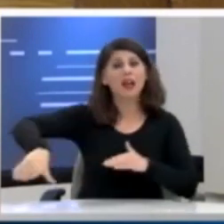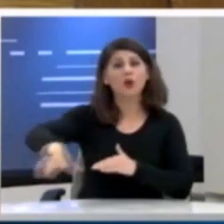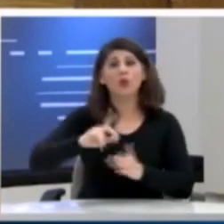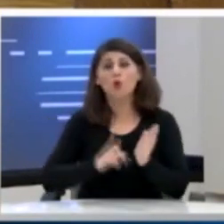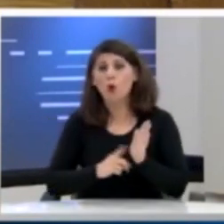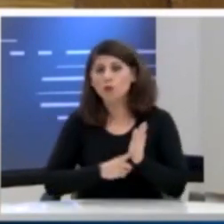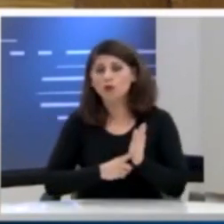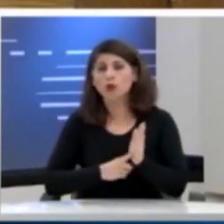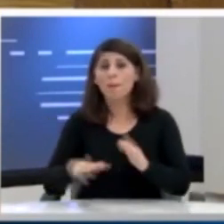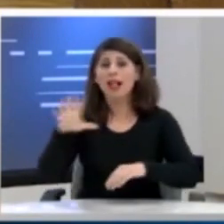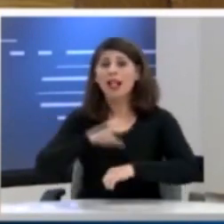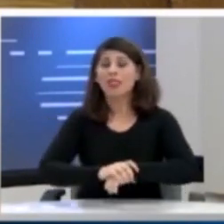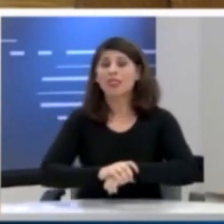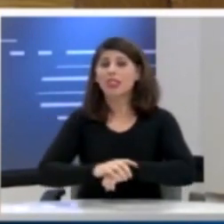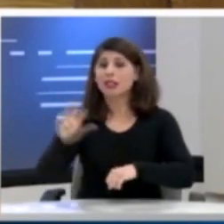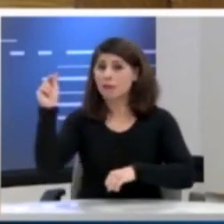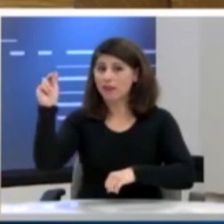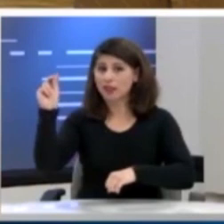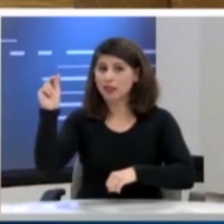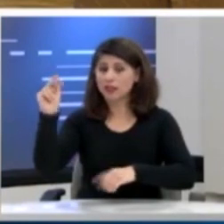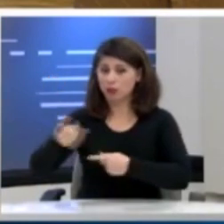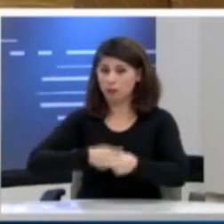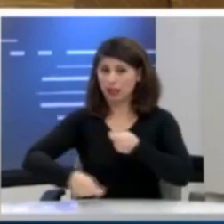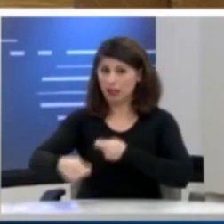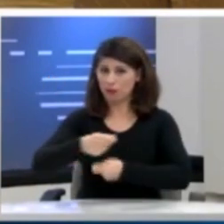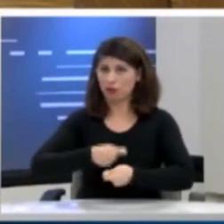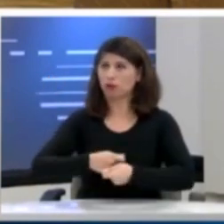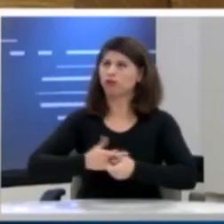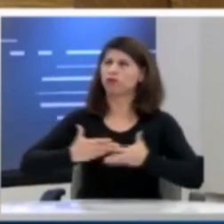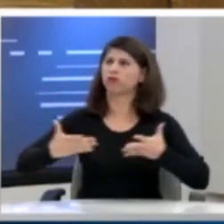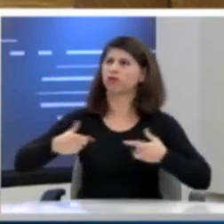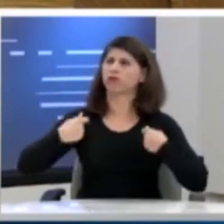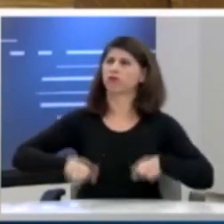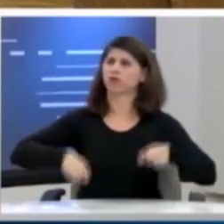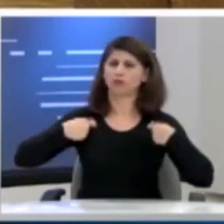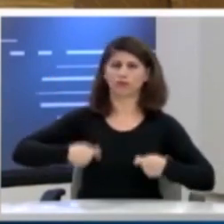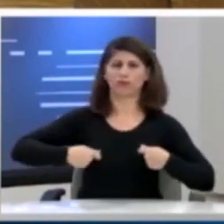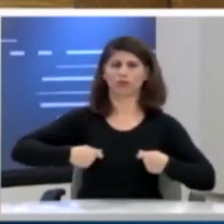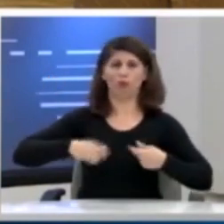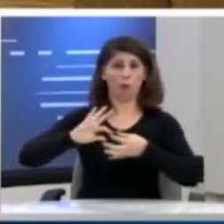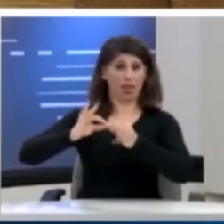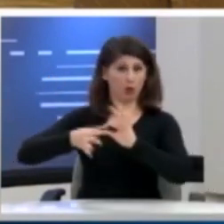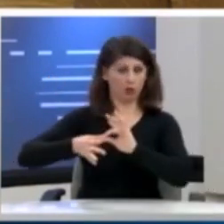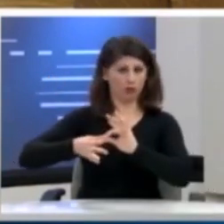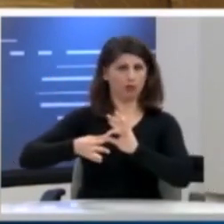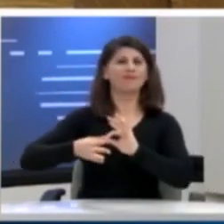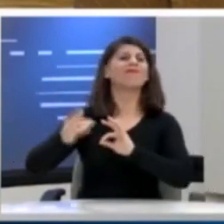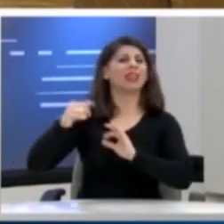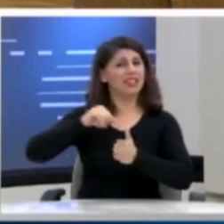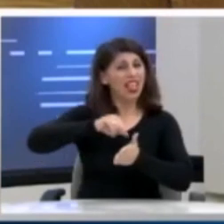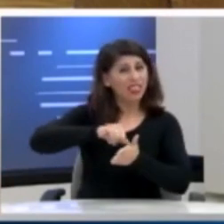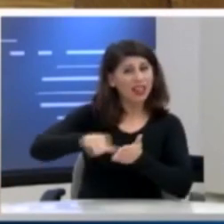νόμους, με τις δεσμεύσεις σας προς τους επιχειρηματικούς κολοσσούς, έχετε διαγράψει από